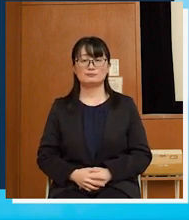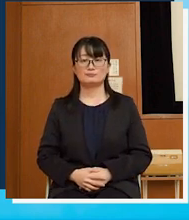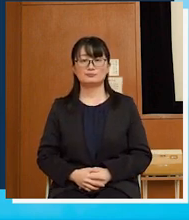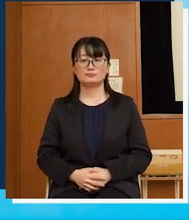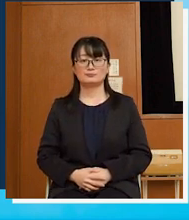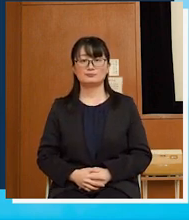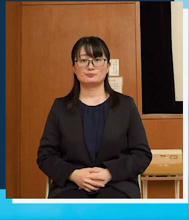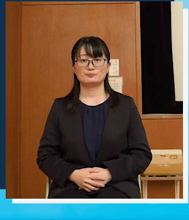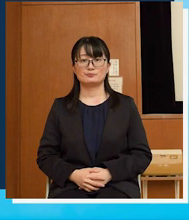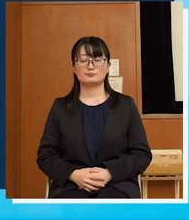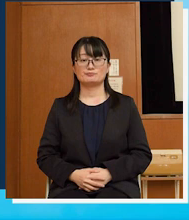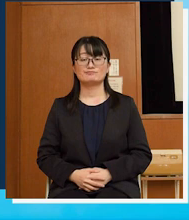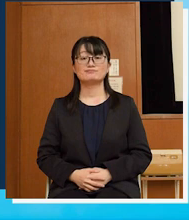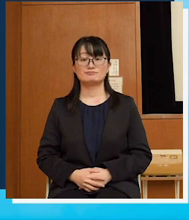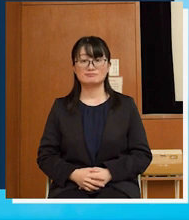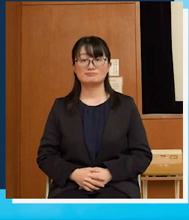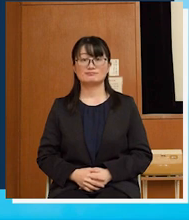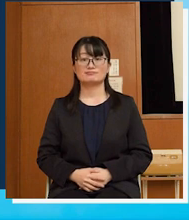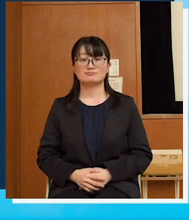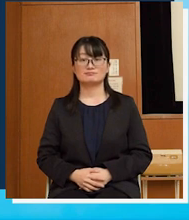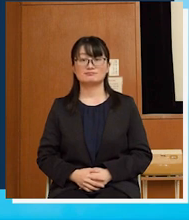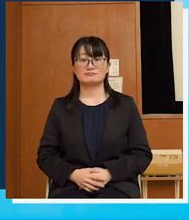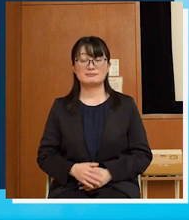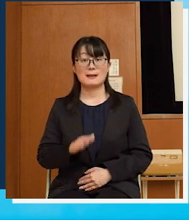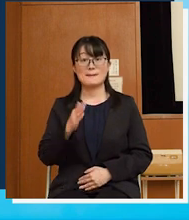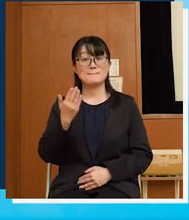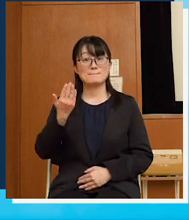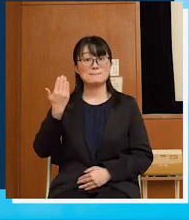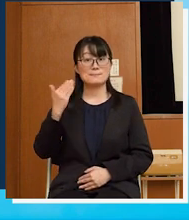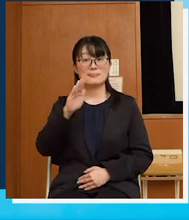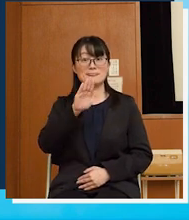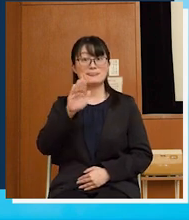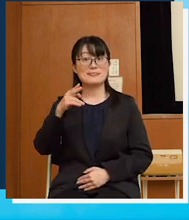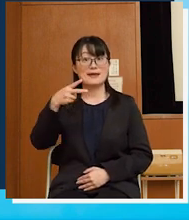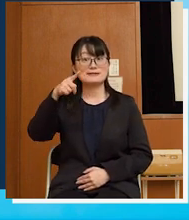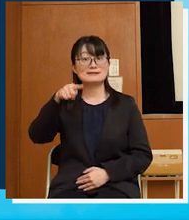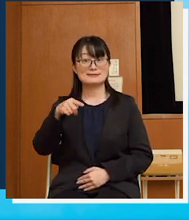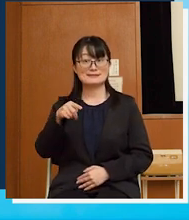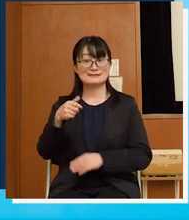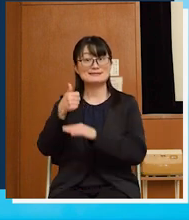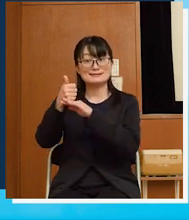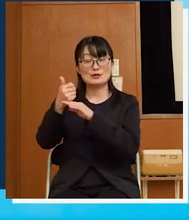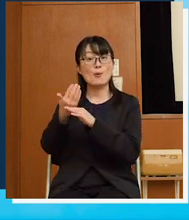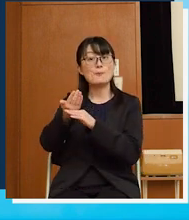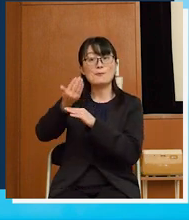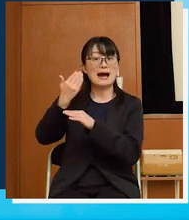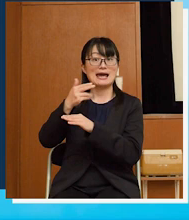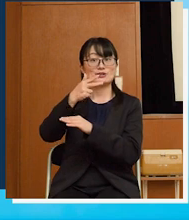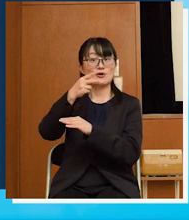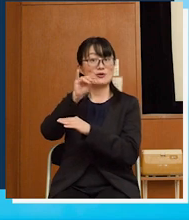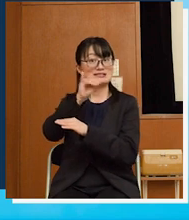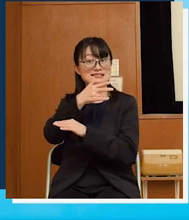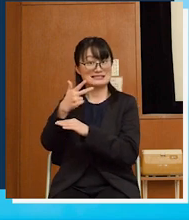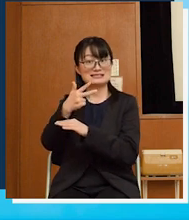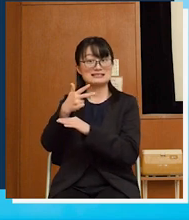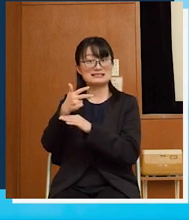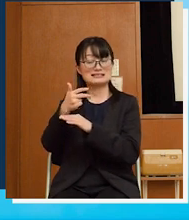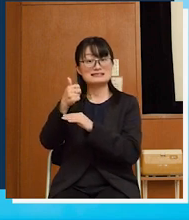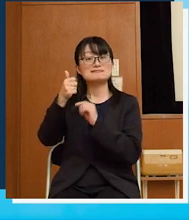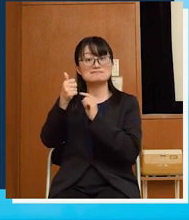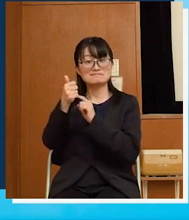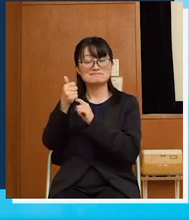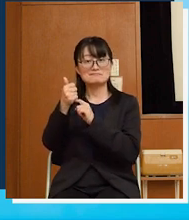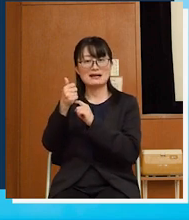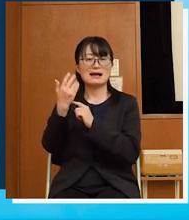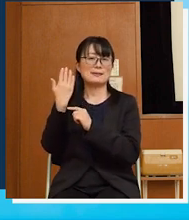か日の前の知事え知事えま癌で亡くなられてしまいましたけどもその